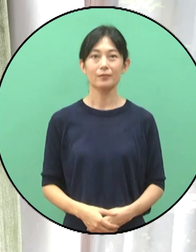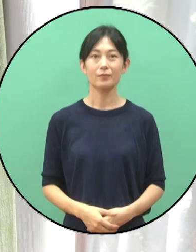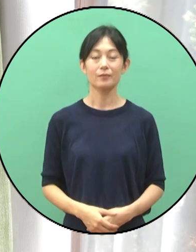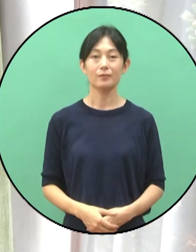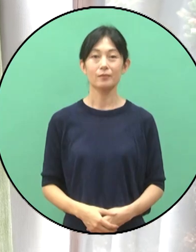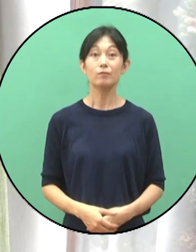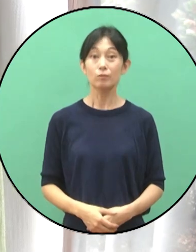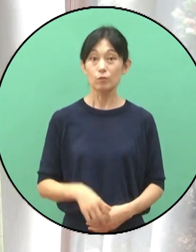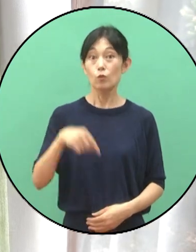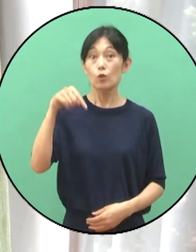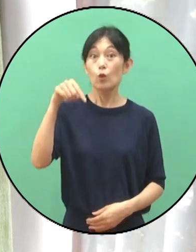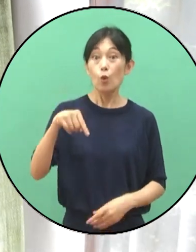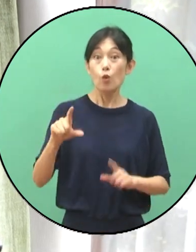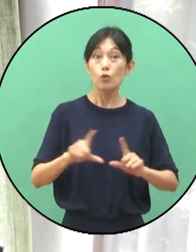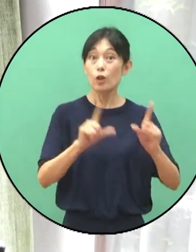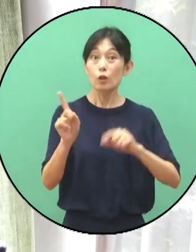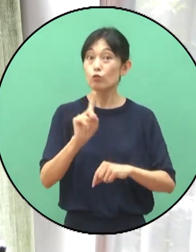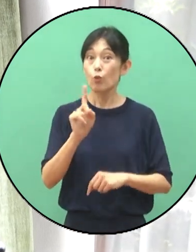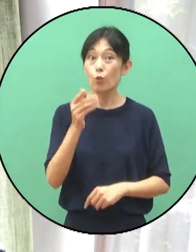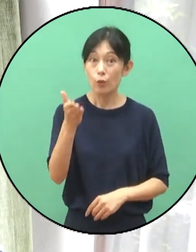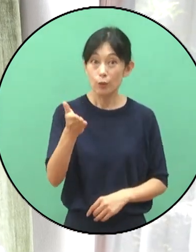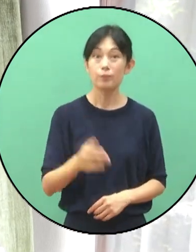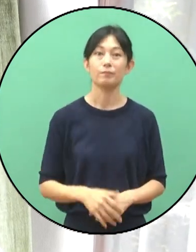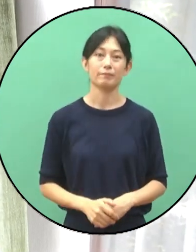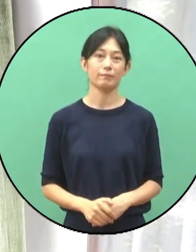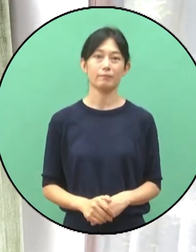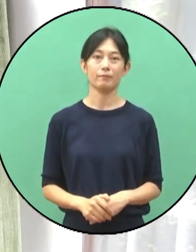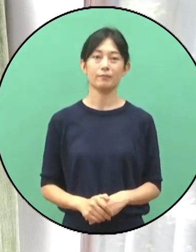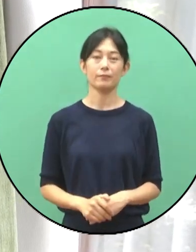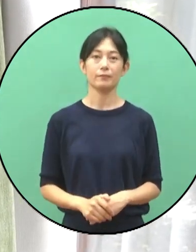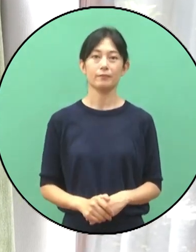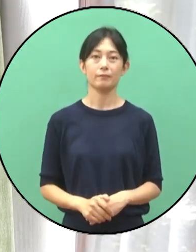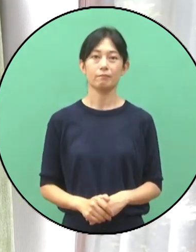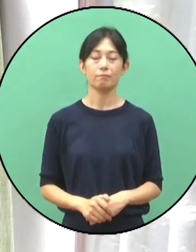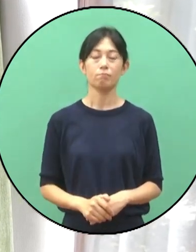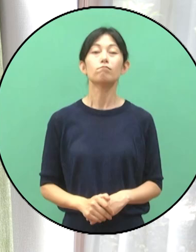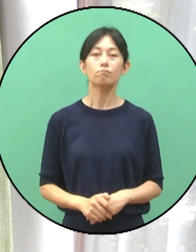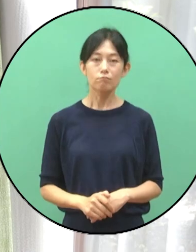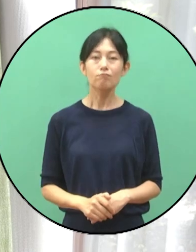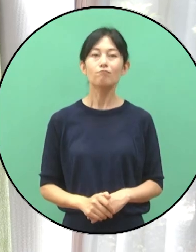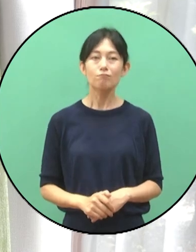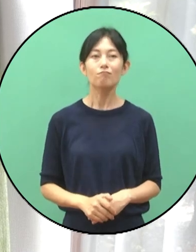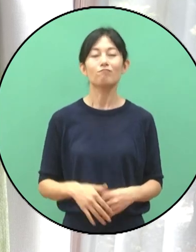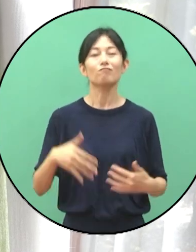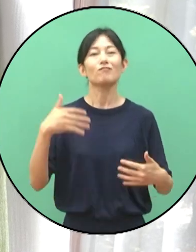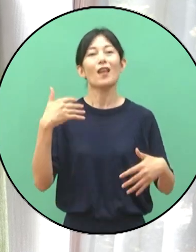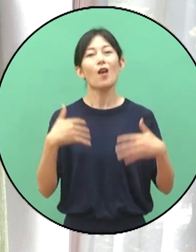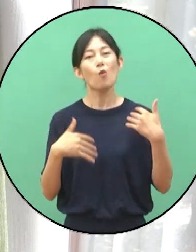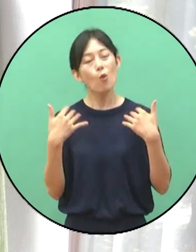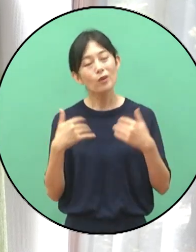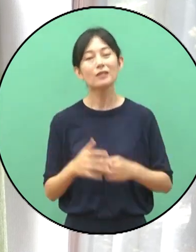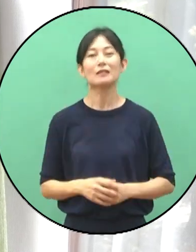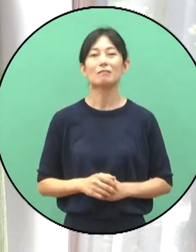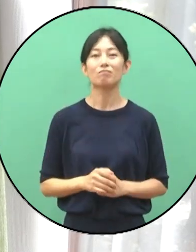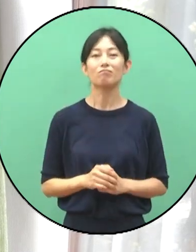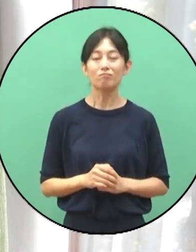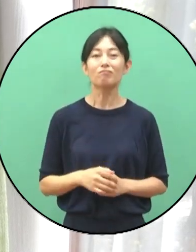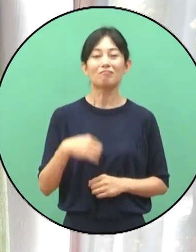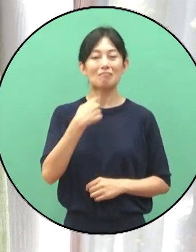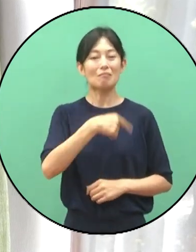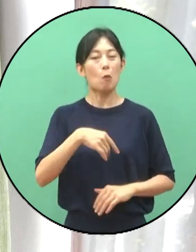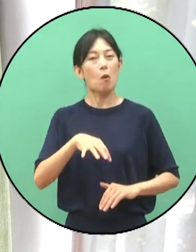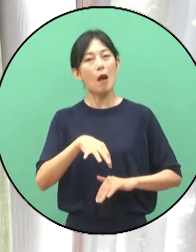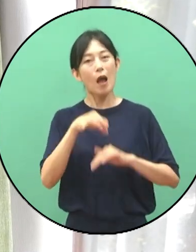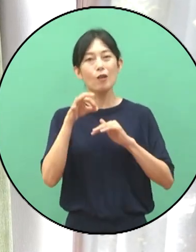時間っていうのはお母さんにとってどんな時間になっていますか？ まあ、そうやな、楽しいし、本当気楽です